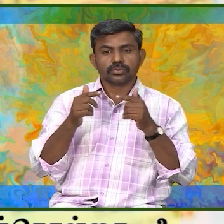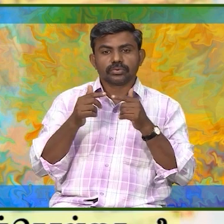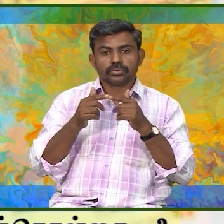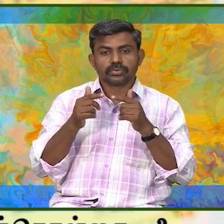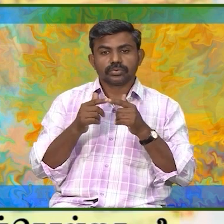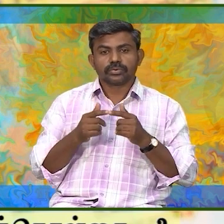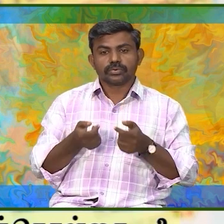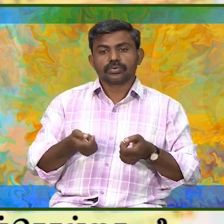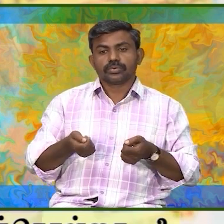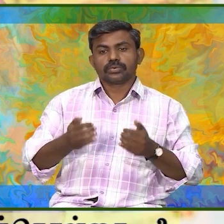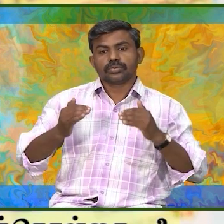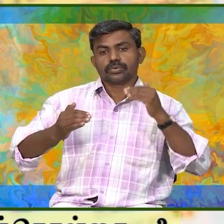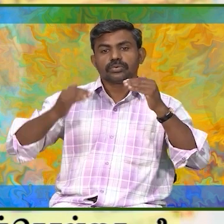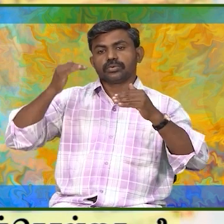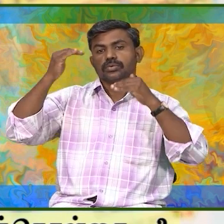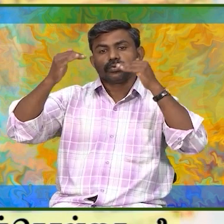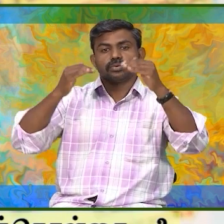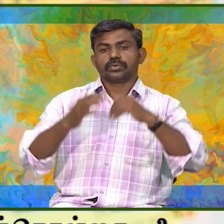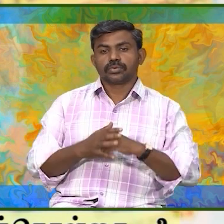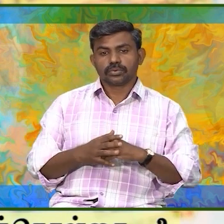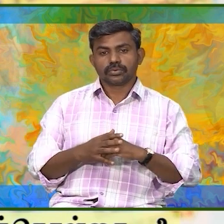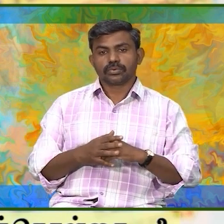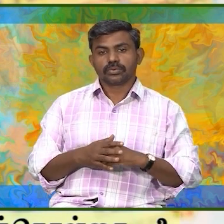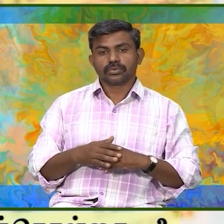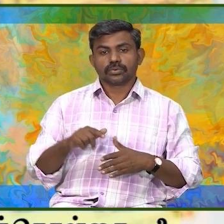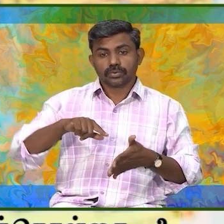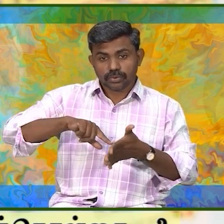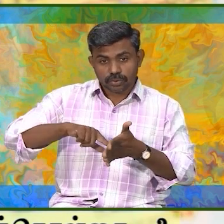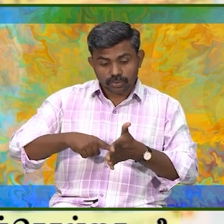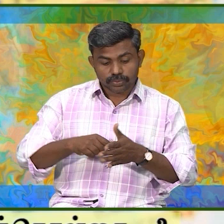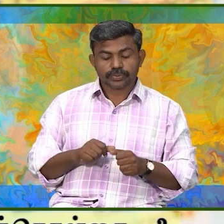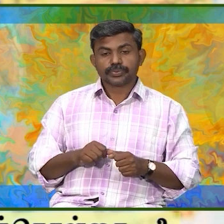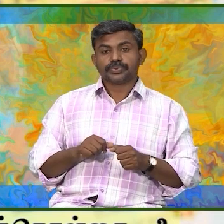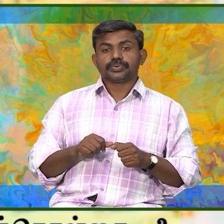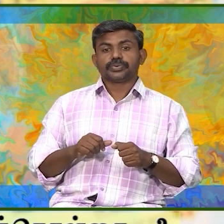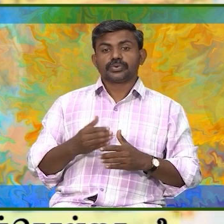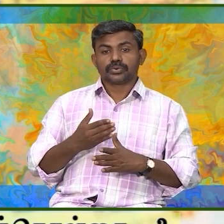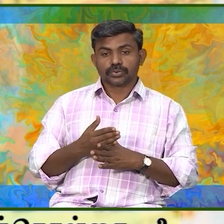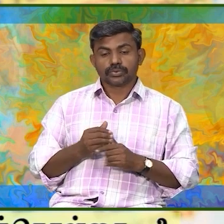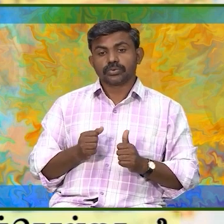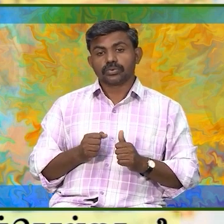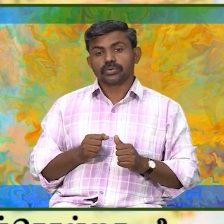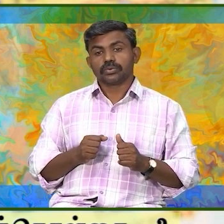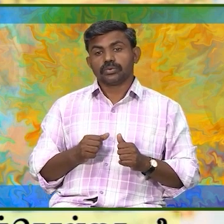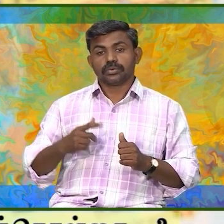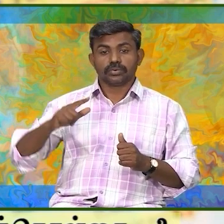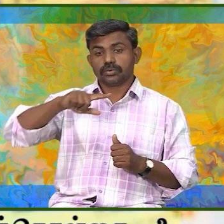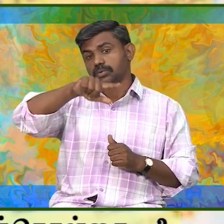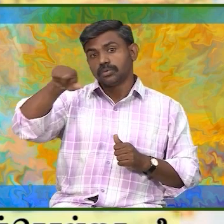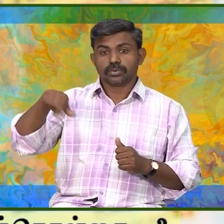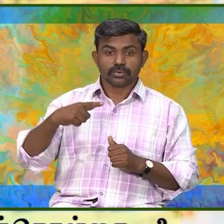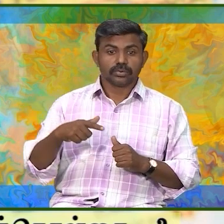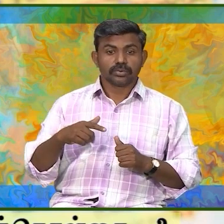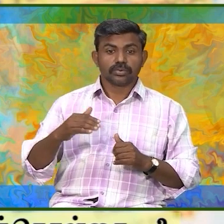போட்டுக்கொண்டு பொருளாதாரத்தில் முன்னேறி கொண்டு போகுது. அது தொழில்நுட்பமாக இருந்தாலும் சரி, தொழிற்சாலைகளாக இருந்தாலும் சரி, எல்லா